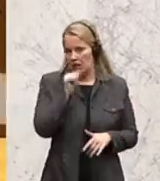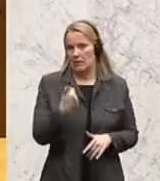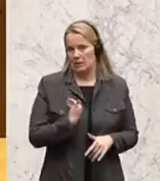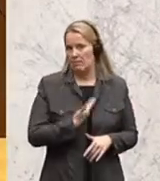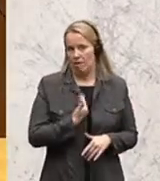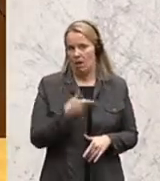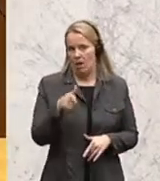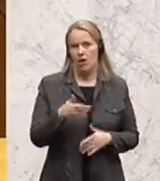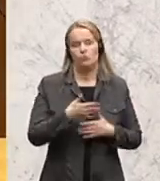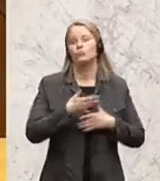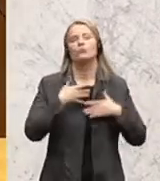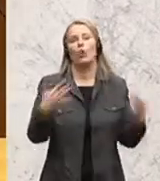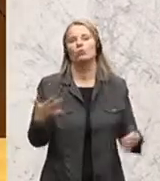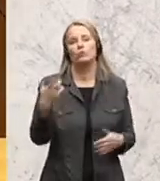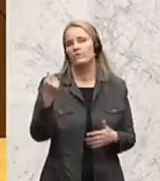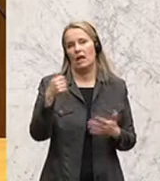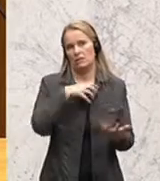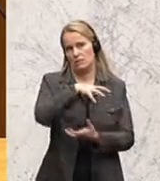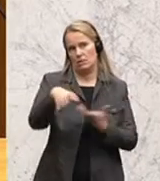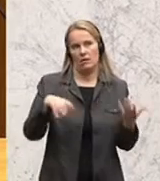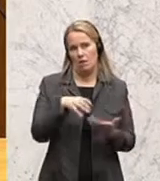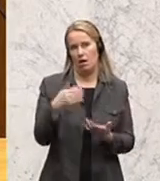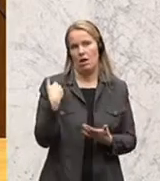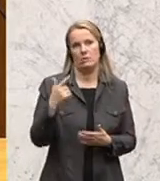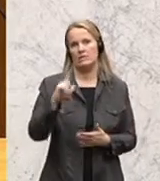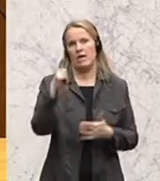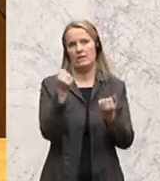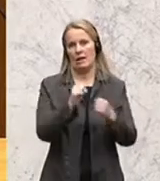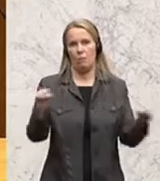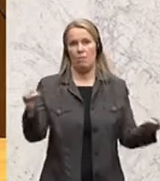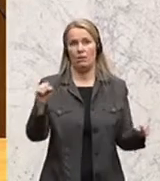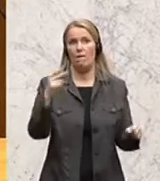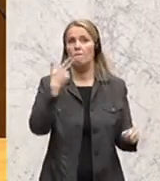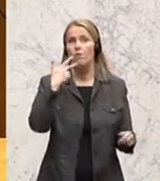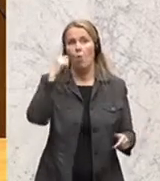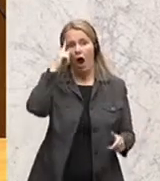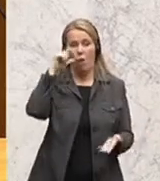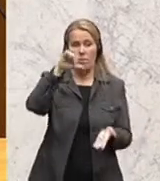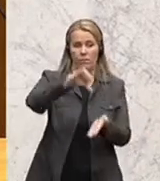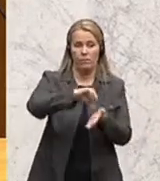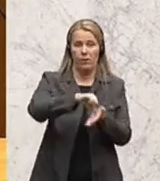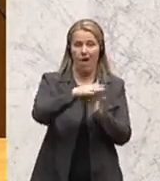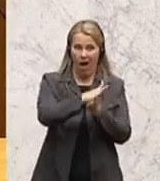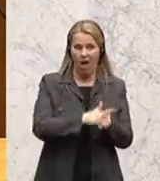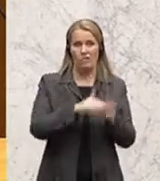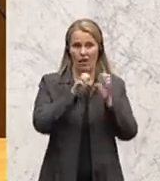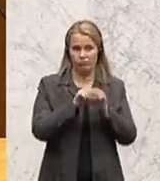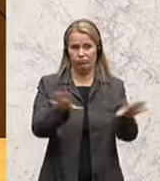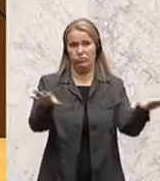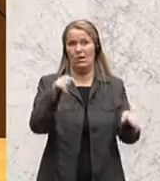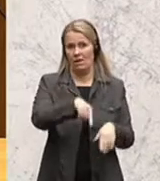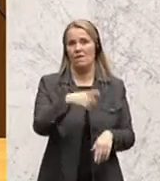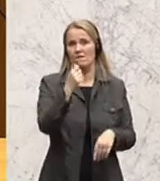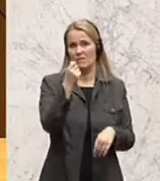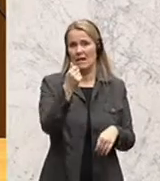größte Finanzskandal der Zweiten Republik ist. Und das Epizentrum für diesen Finanzskandal, auch das steht